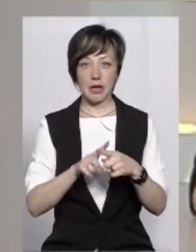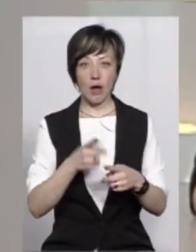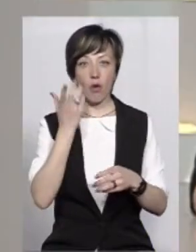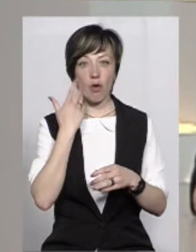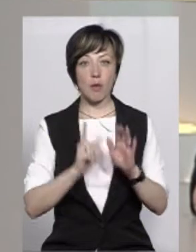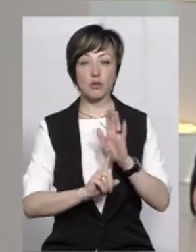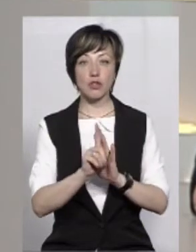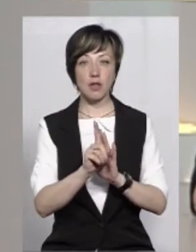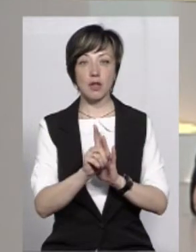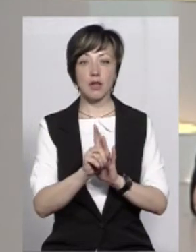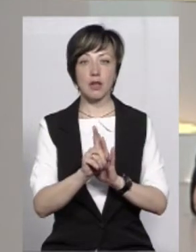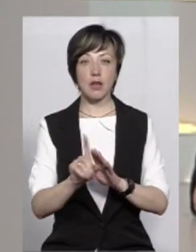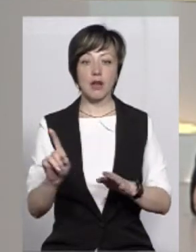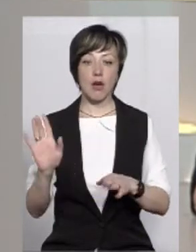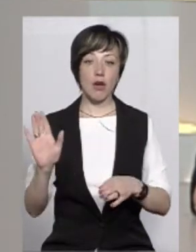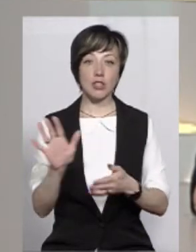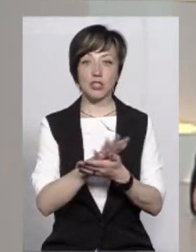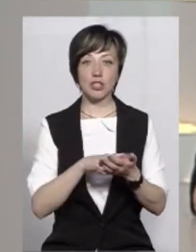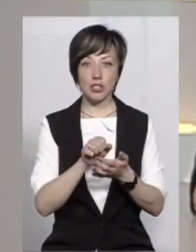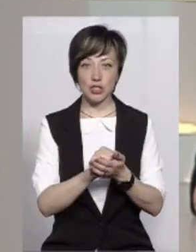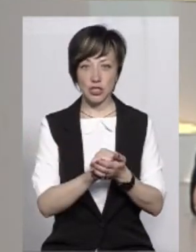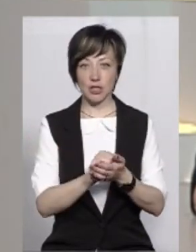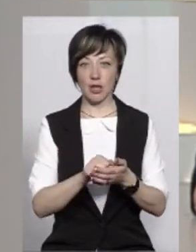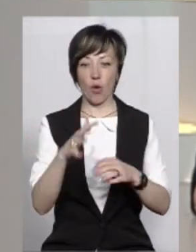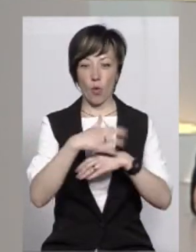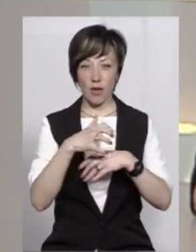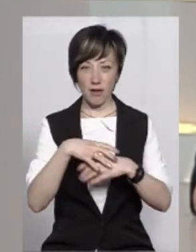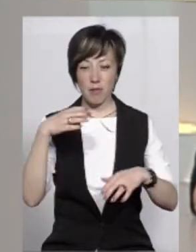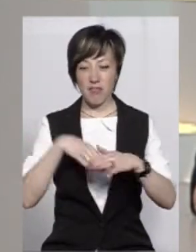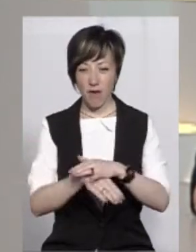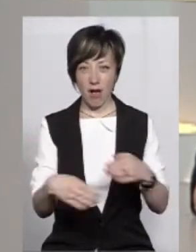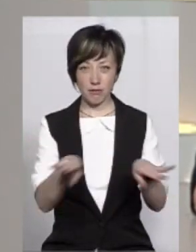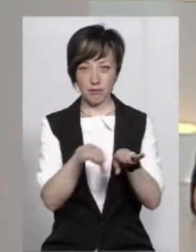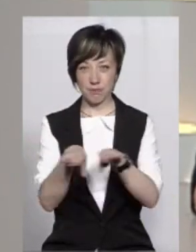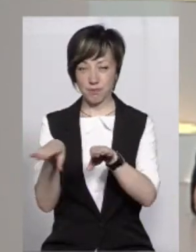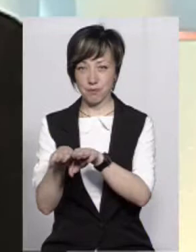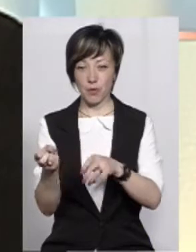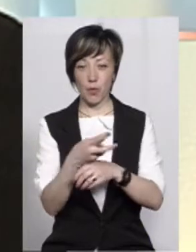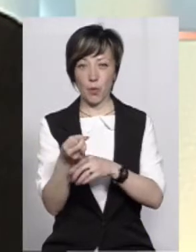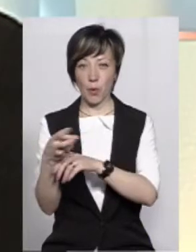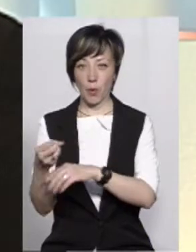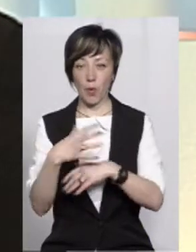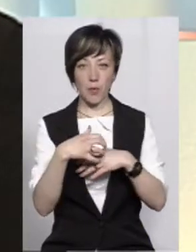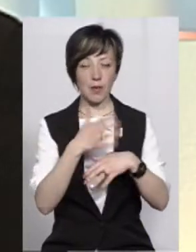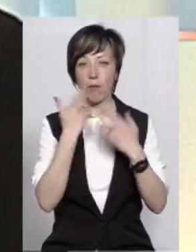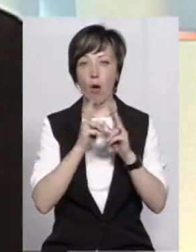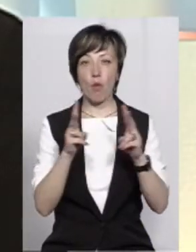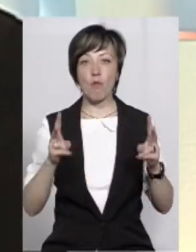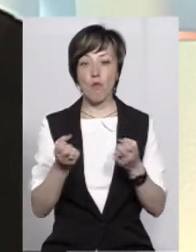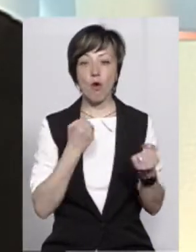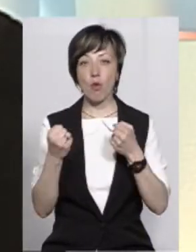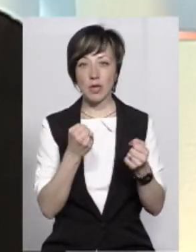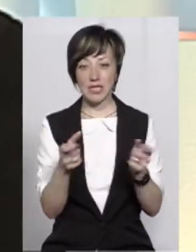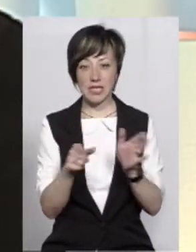отаке, коли почали, позабивали повністю підвали всі, виселили всіх котів звідти, немає кому